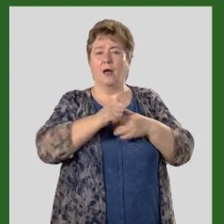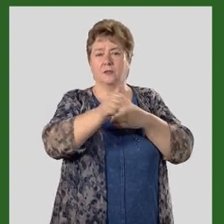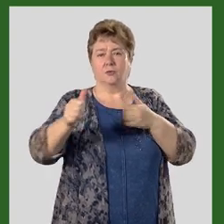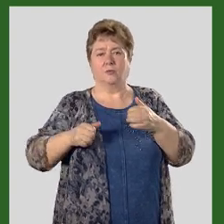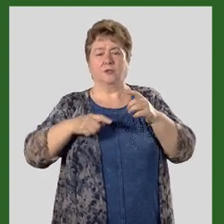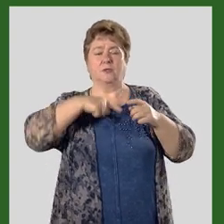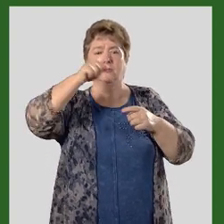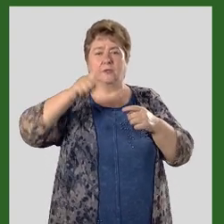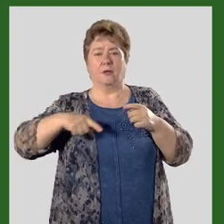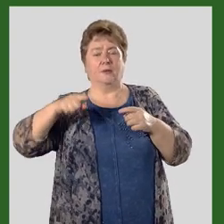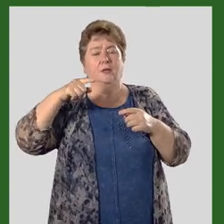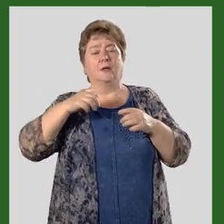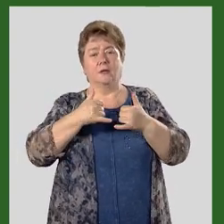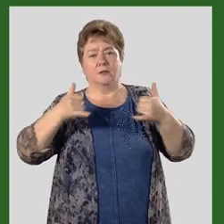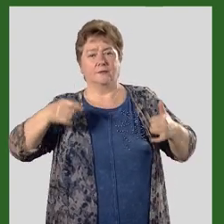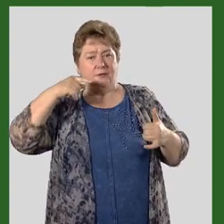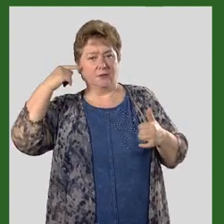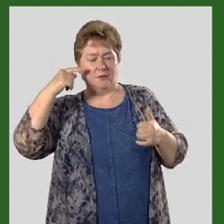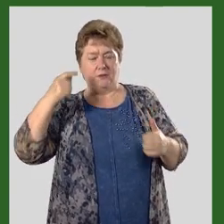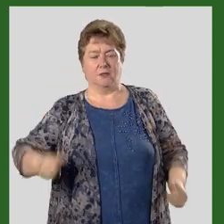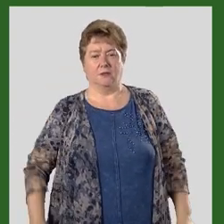развития населения Кыргызстана.